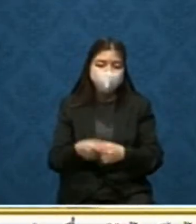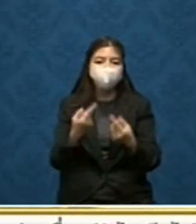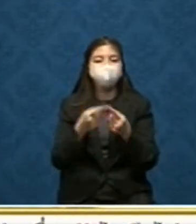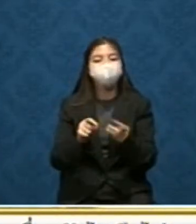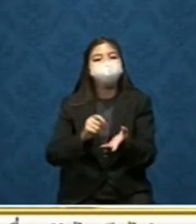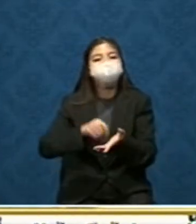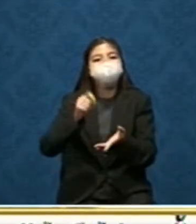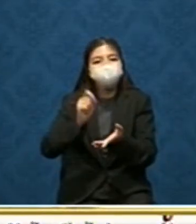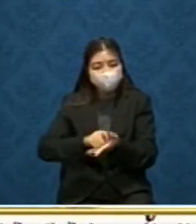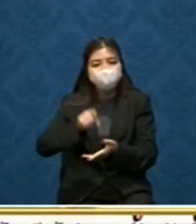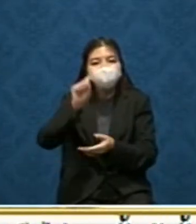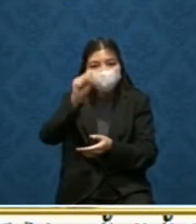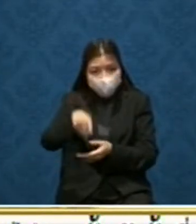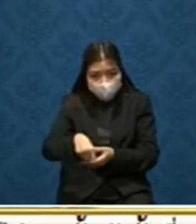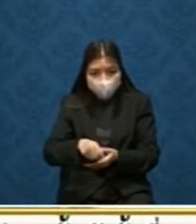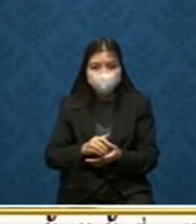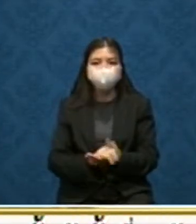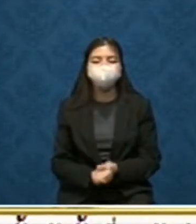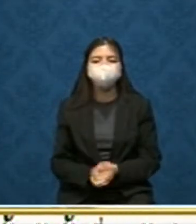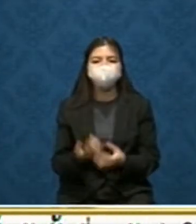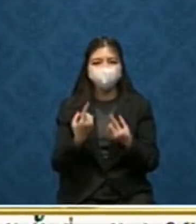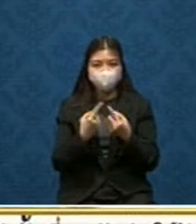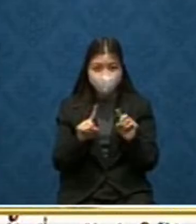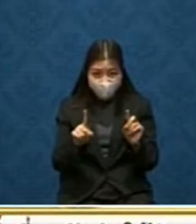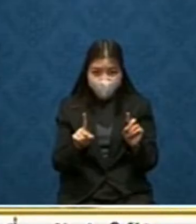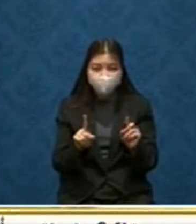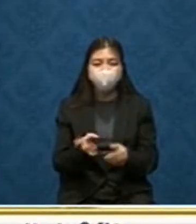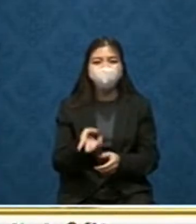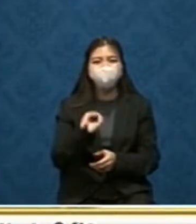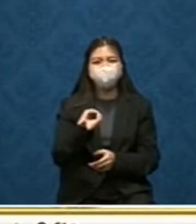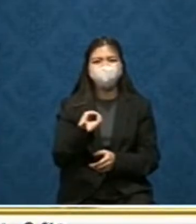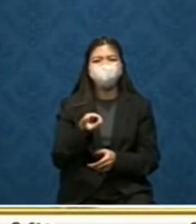แงเวีดนาaccoแต่ที่เราทังก็คือ